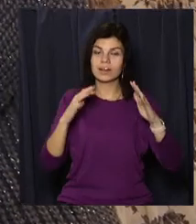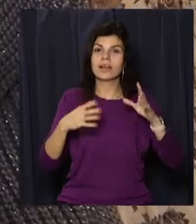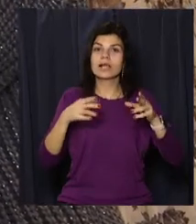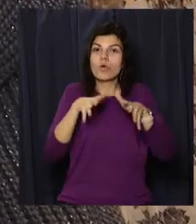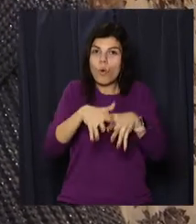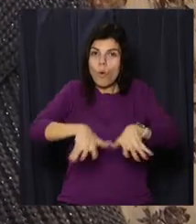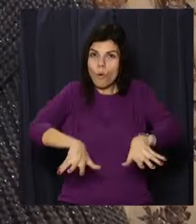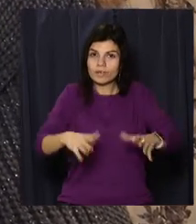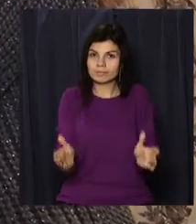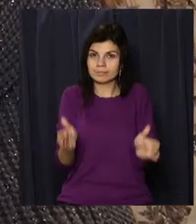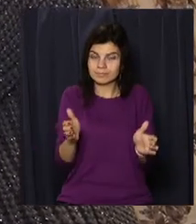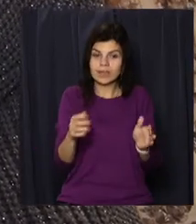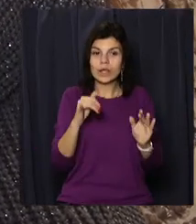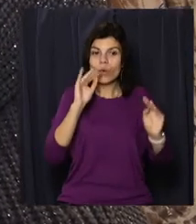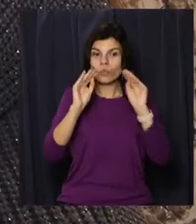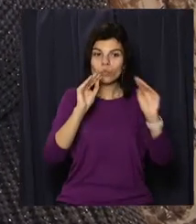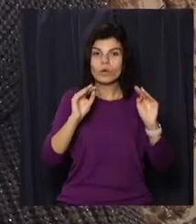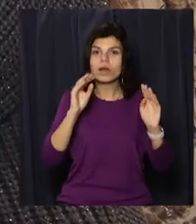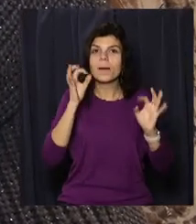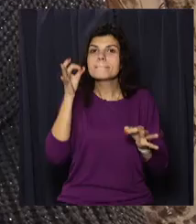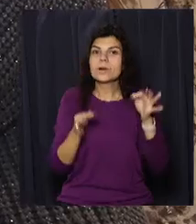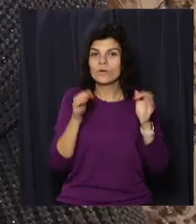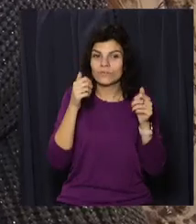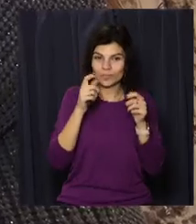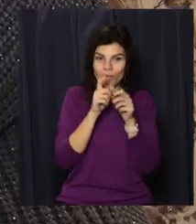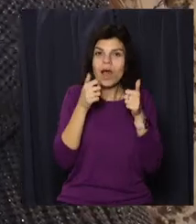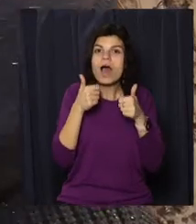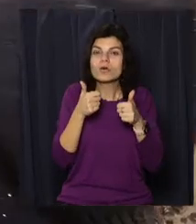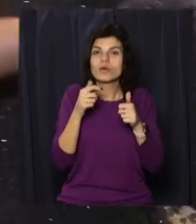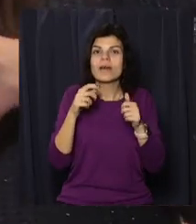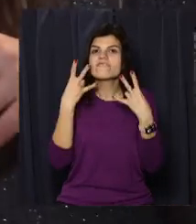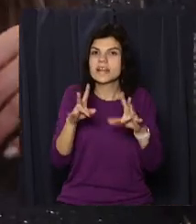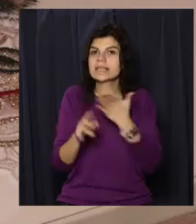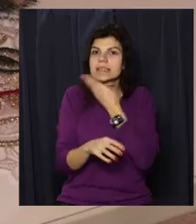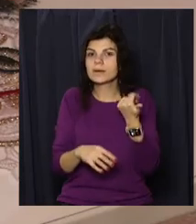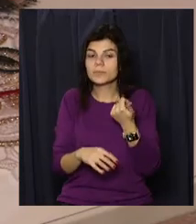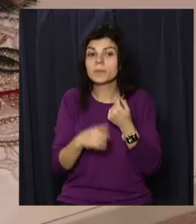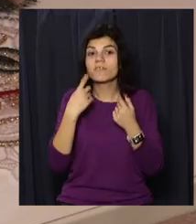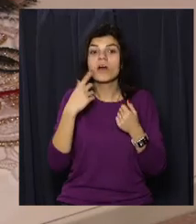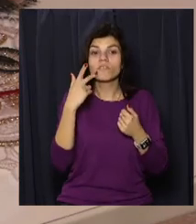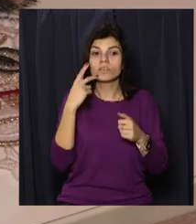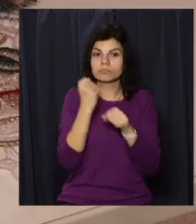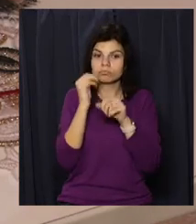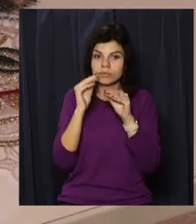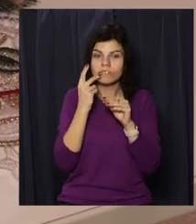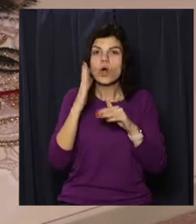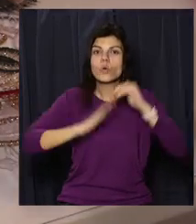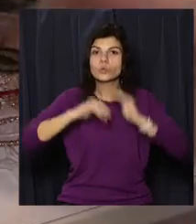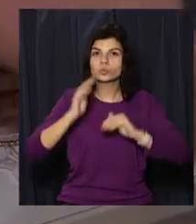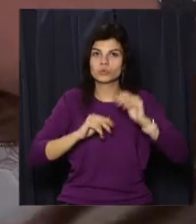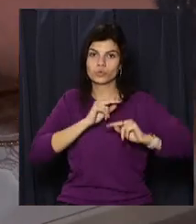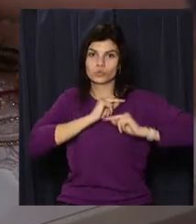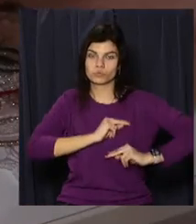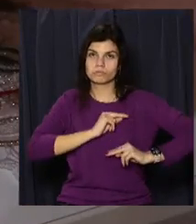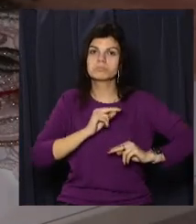її екологічними іграшками. Зазвичай з кожної подорожі привозить одну таку ручної роботи. Та більшість ялинкових прикрас